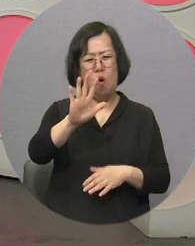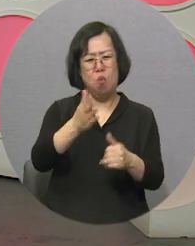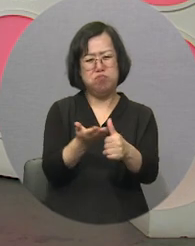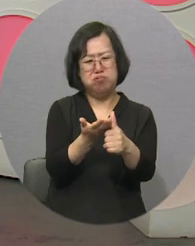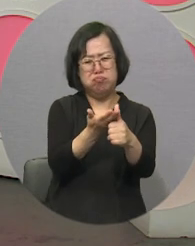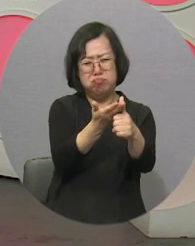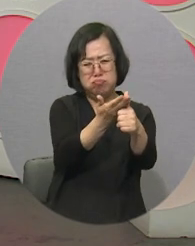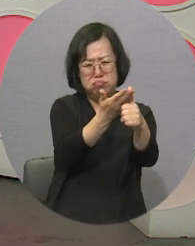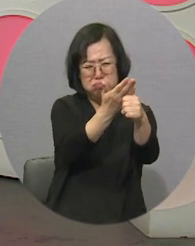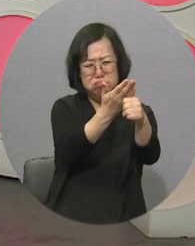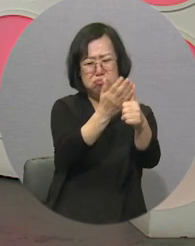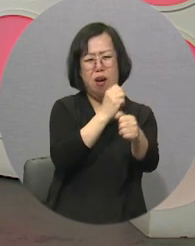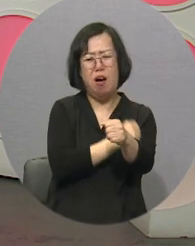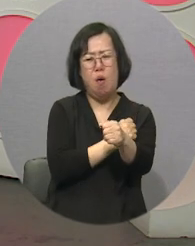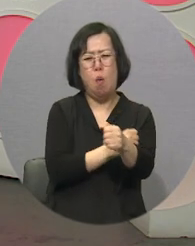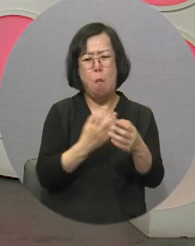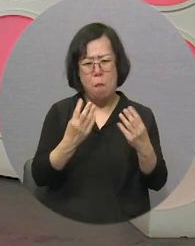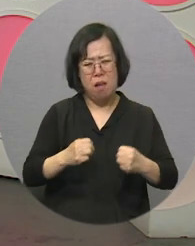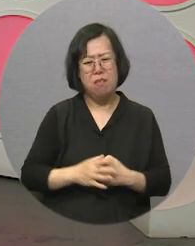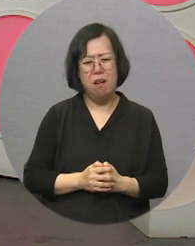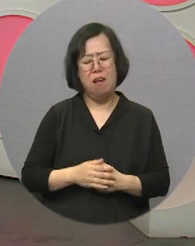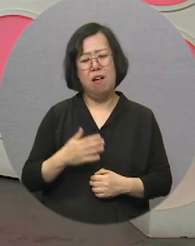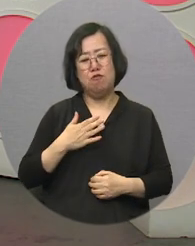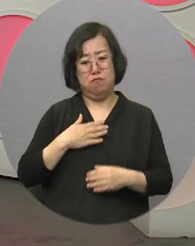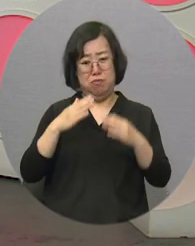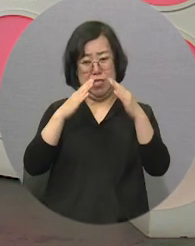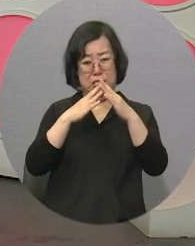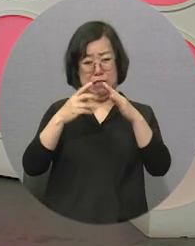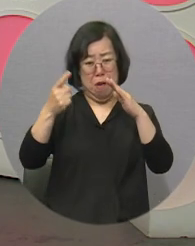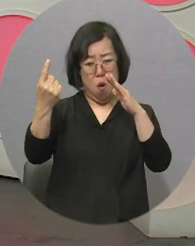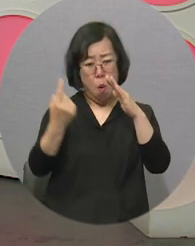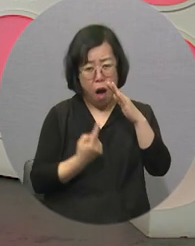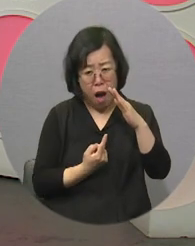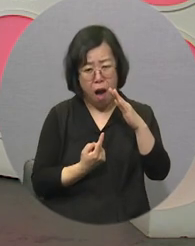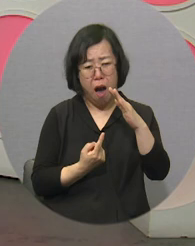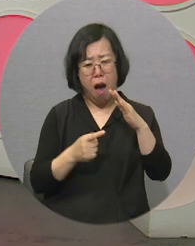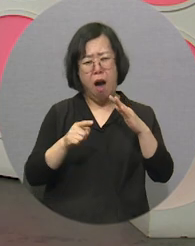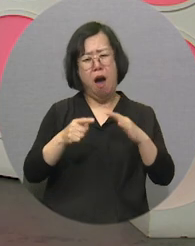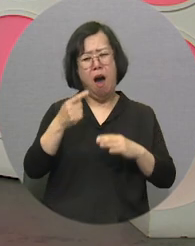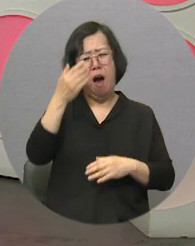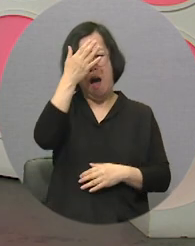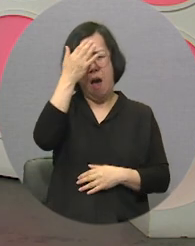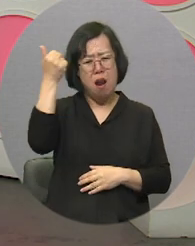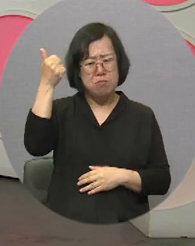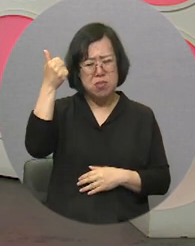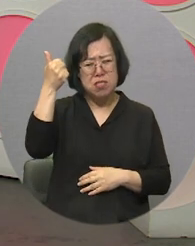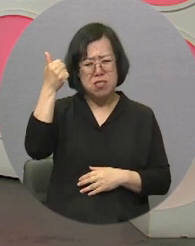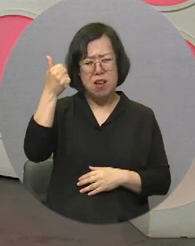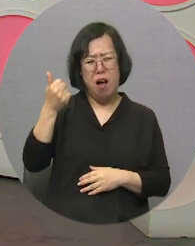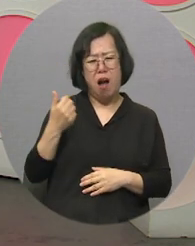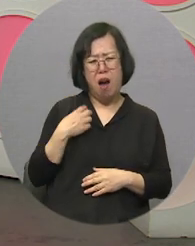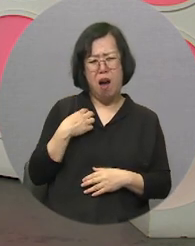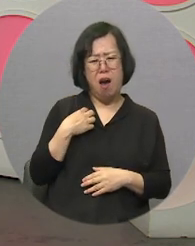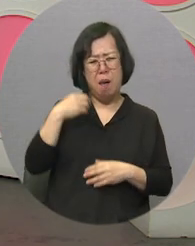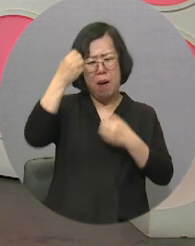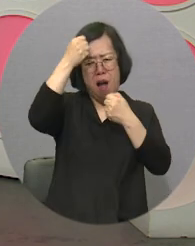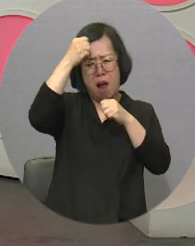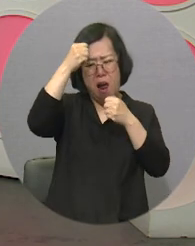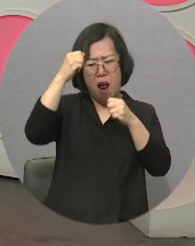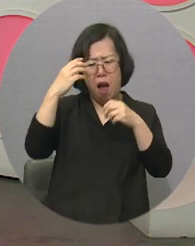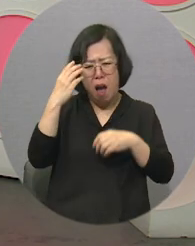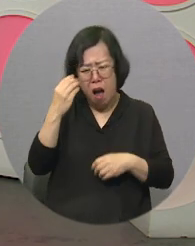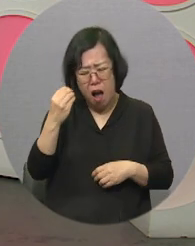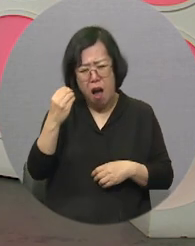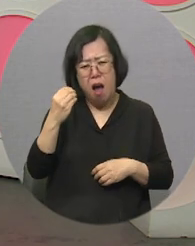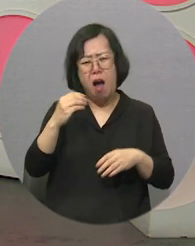오실 때면요, 고된 일로 부르트고 주름진 발을 아주 꾹꾹 누르면서